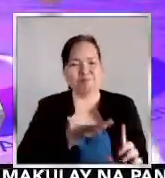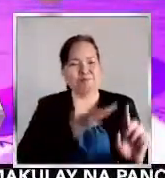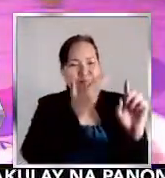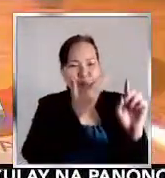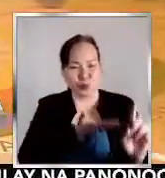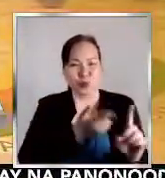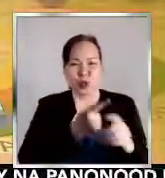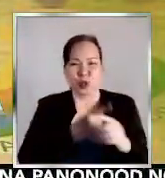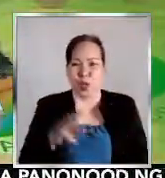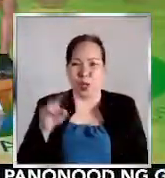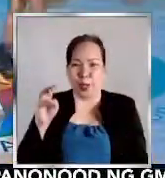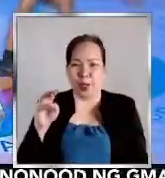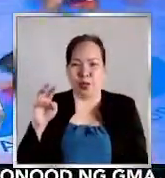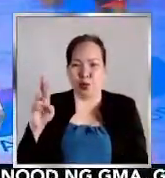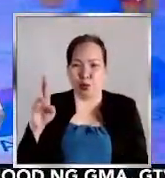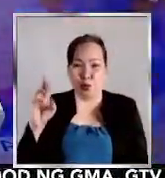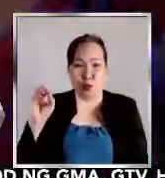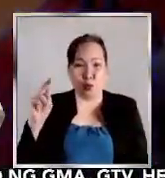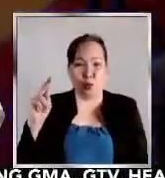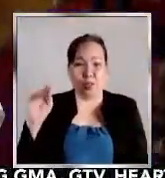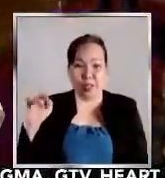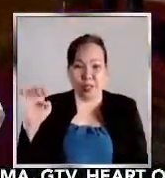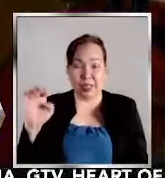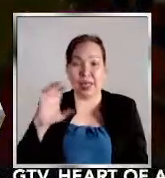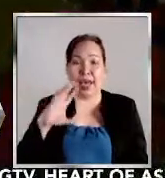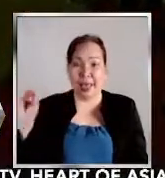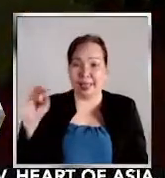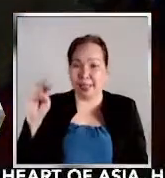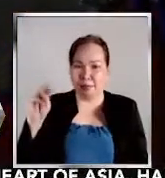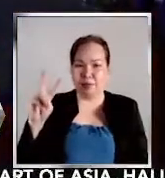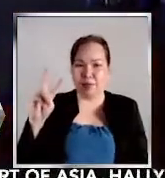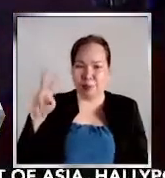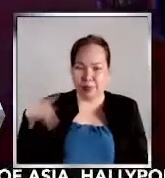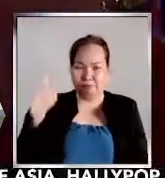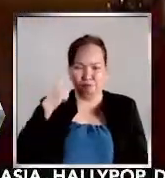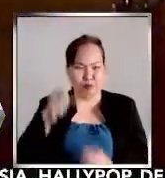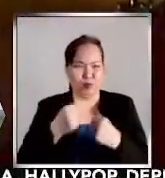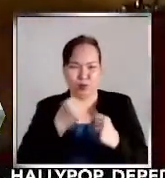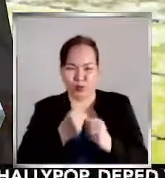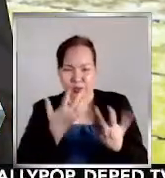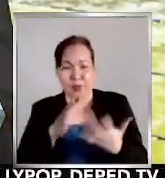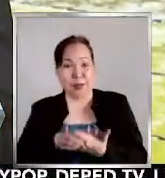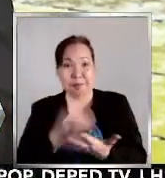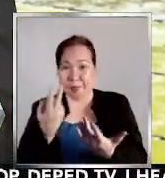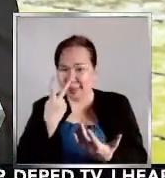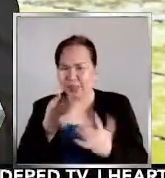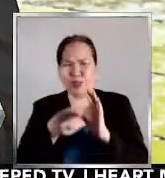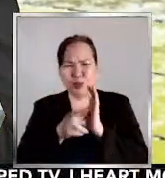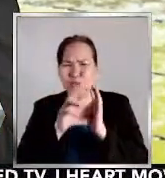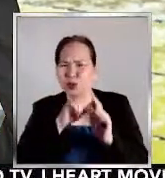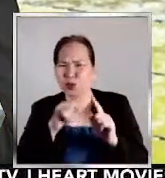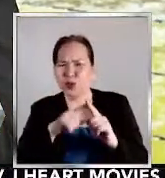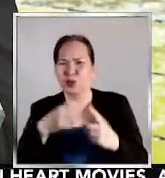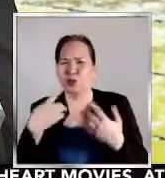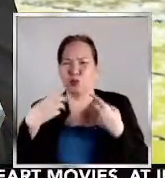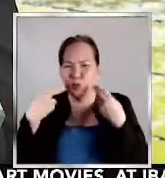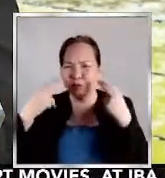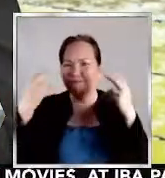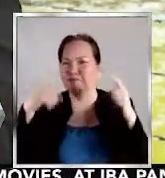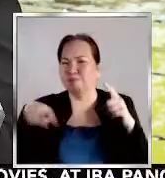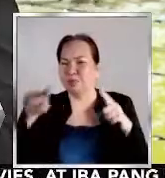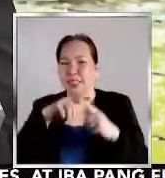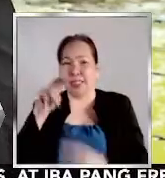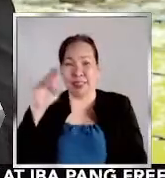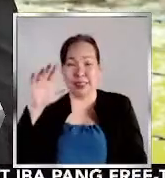Rookie of the Year at MVP. At bago nito, balikan po natin ang ilang eksena sa makasaysayang NCAA Season 97